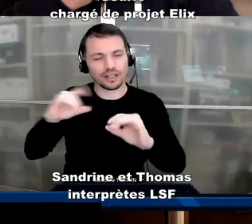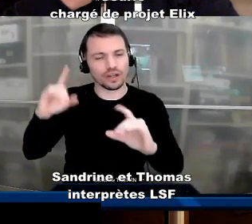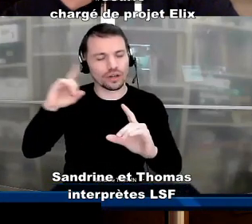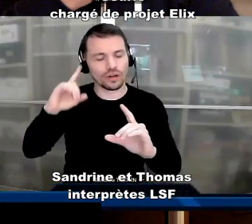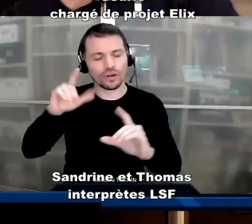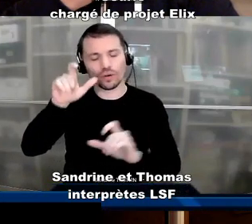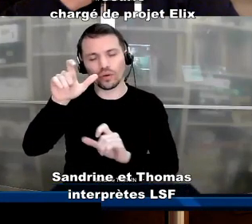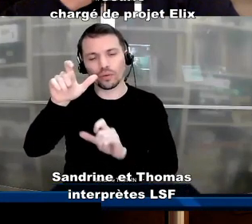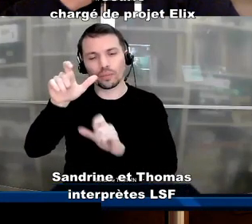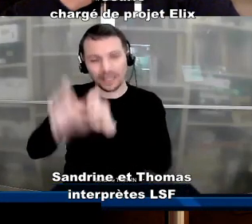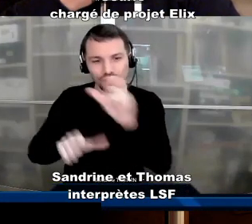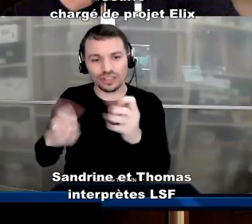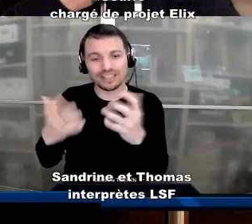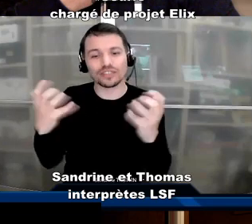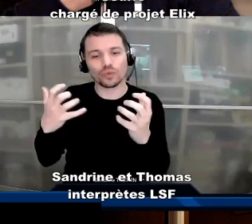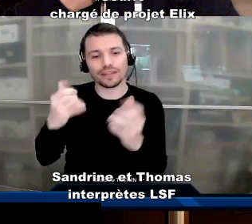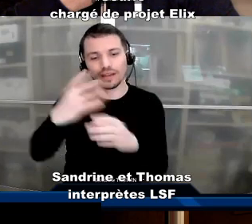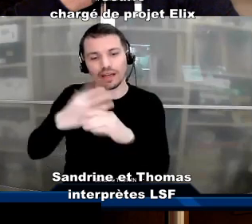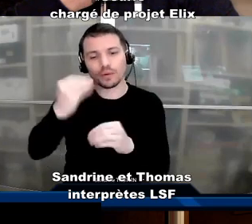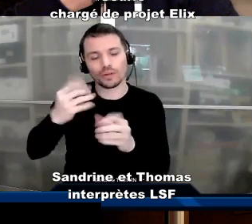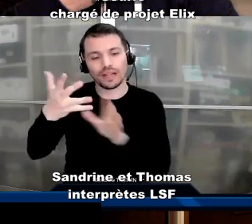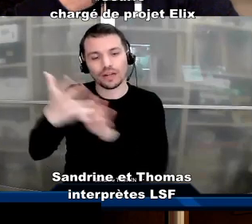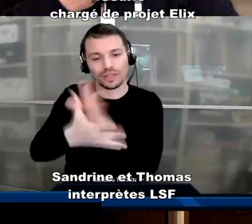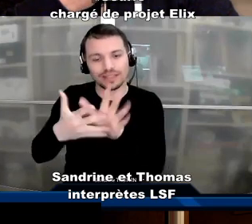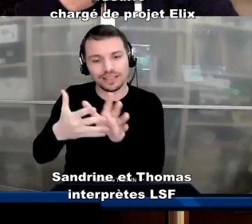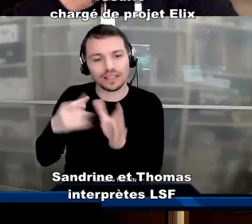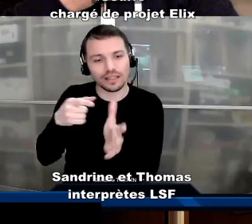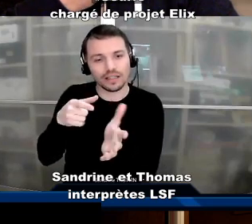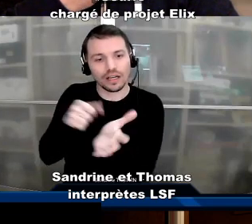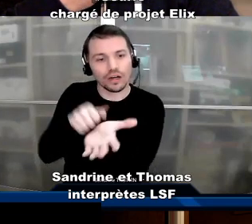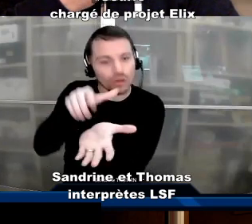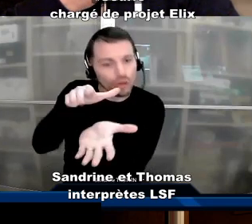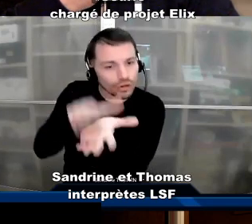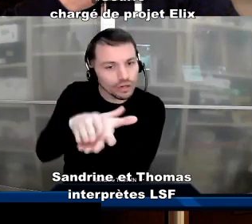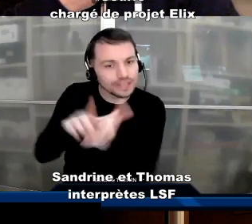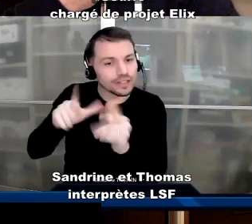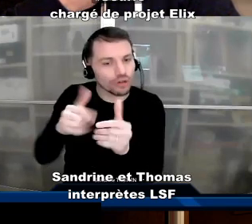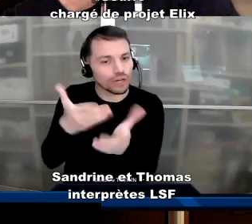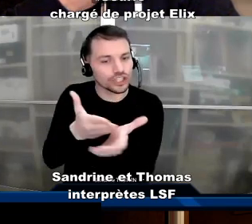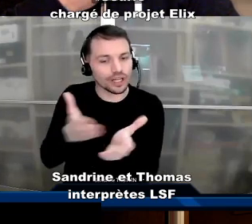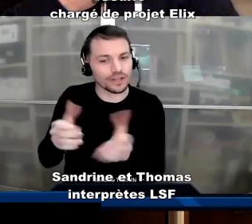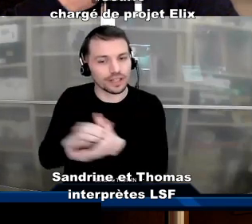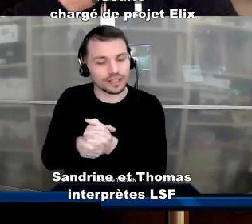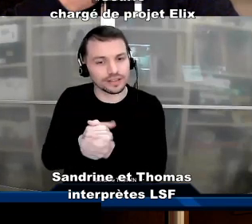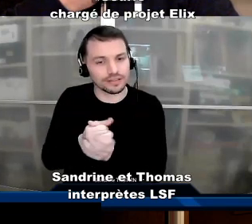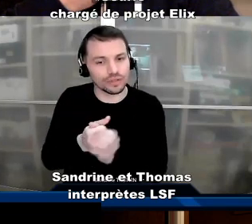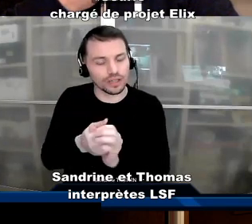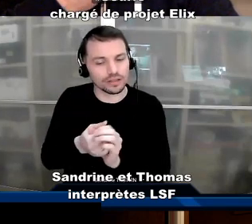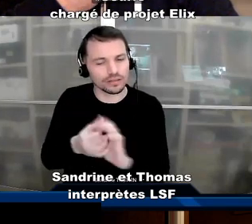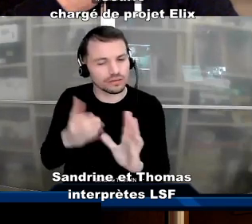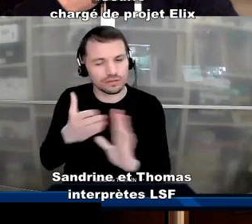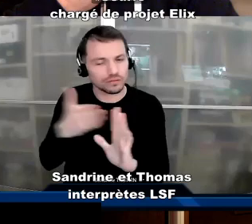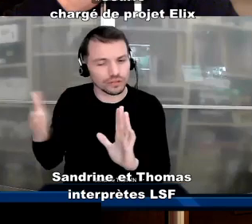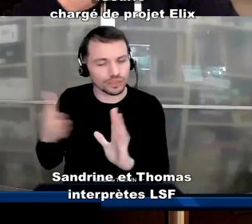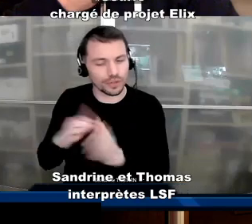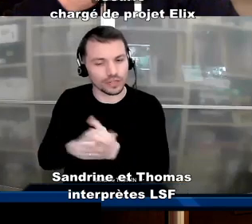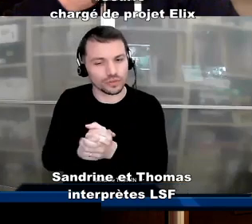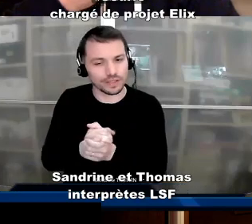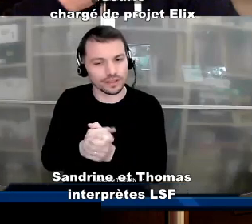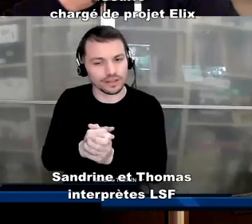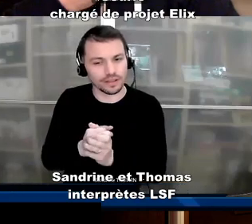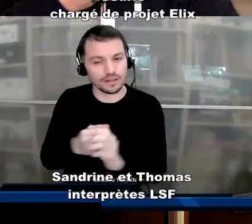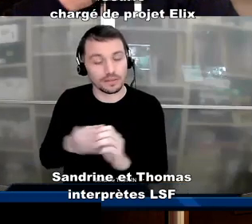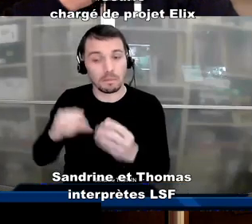arrivé aux personnes qui souhaitent apprendre la langue des signes, les écoles. Voilà, j'étais arrivé à ce niveau-là. Oui,